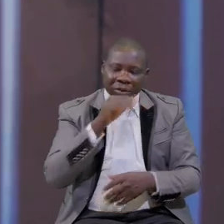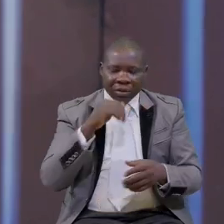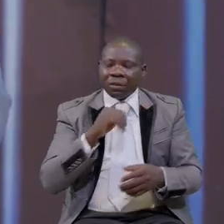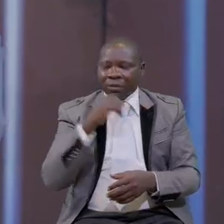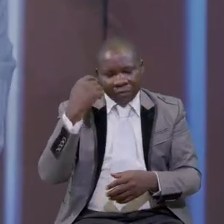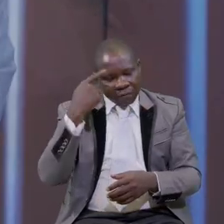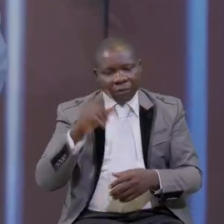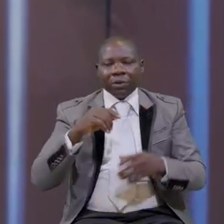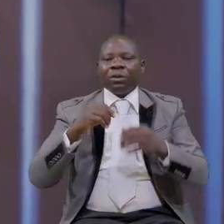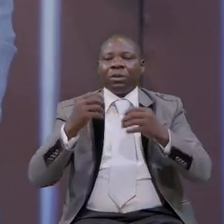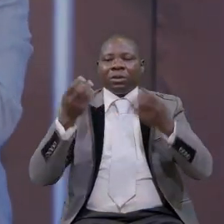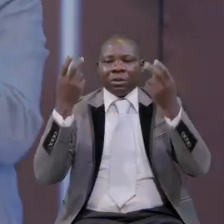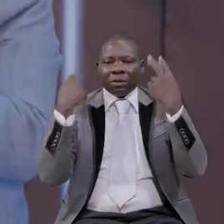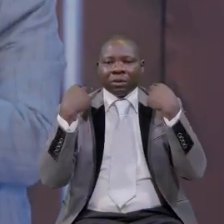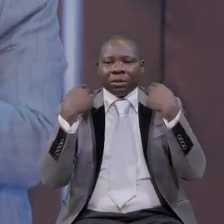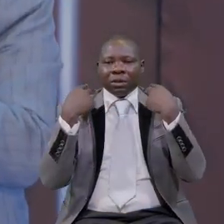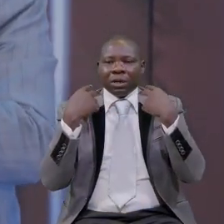rien. J'aurai